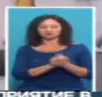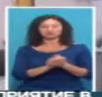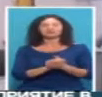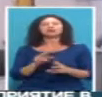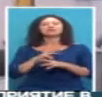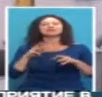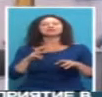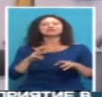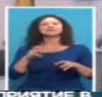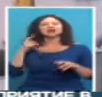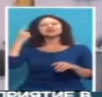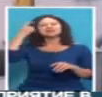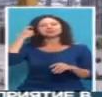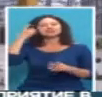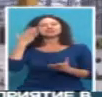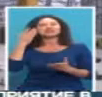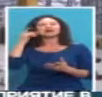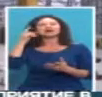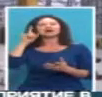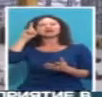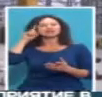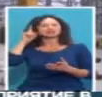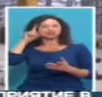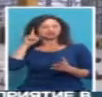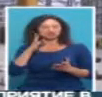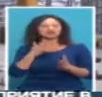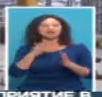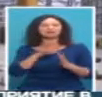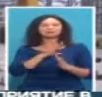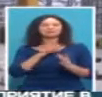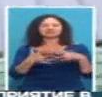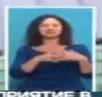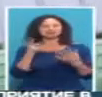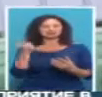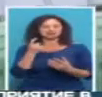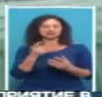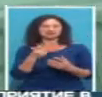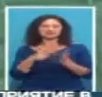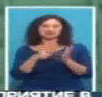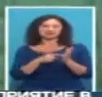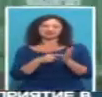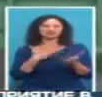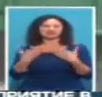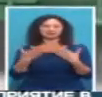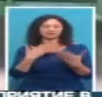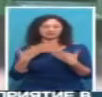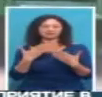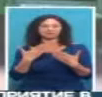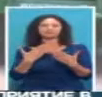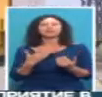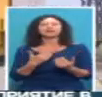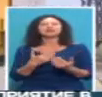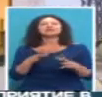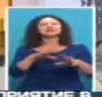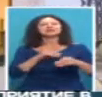Азербайджана поделился планами по сотрудничеству в других сферах, в том числе и в сельском хозяйстве. Казахстан и Азербайджан планируют создать совместное